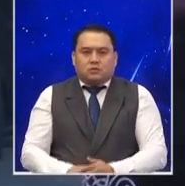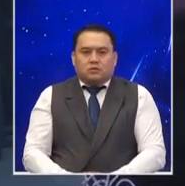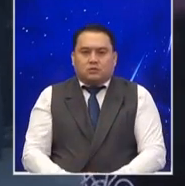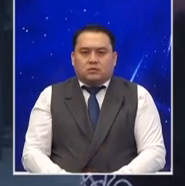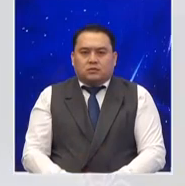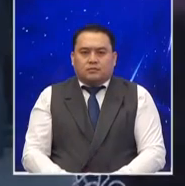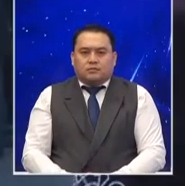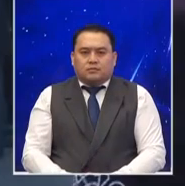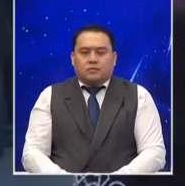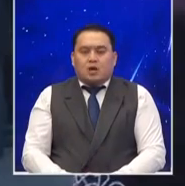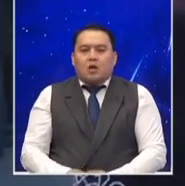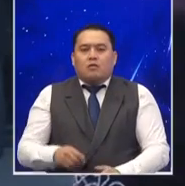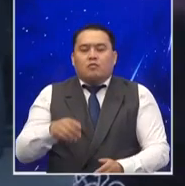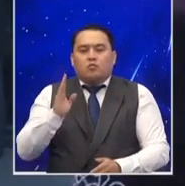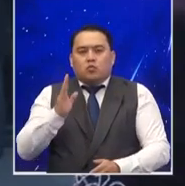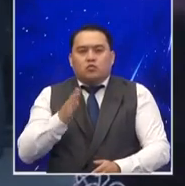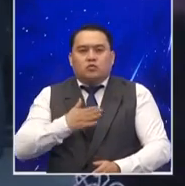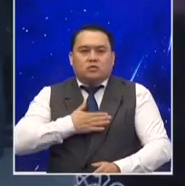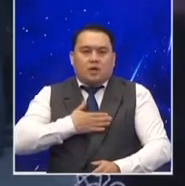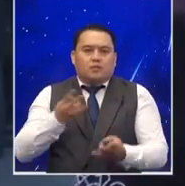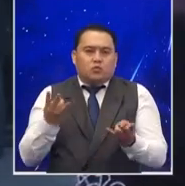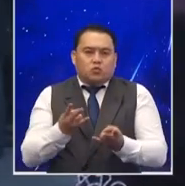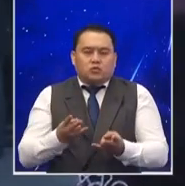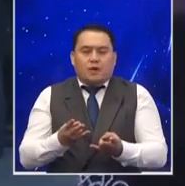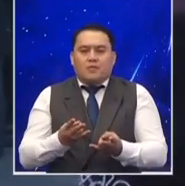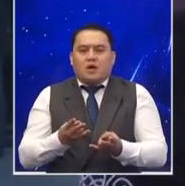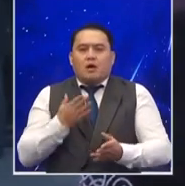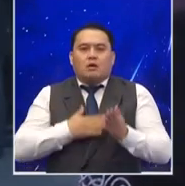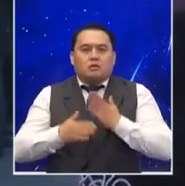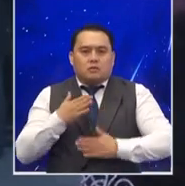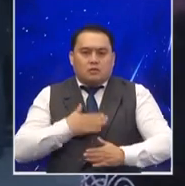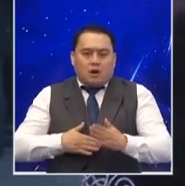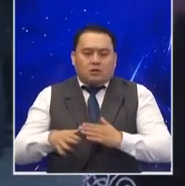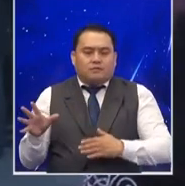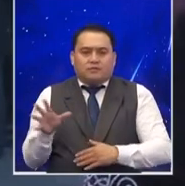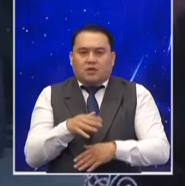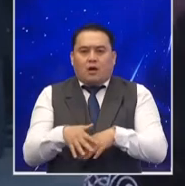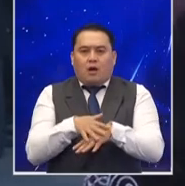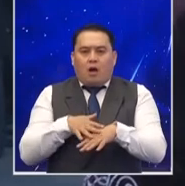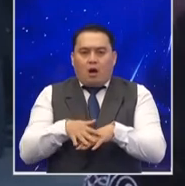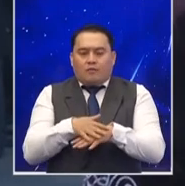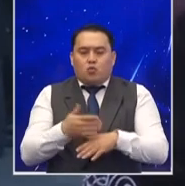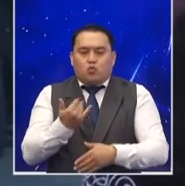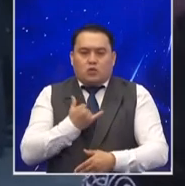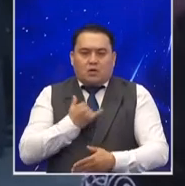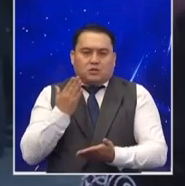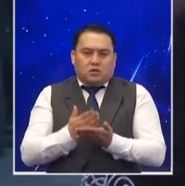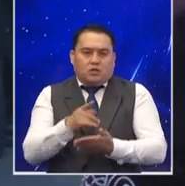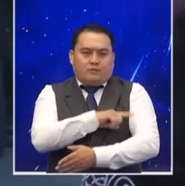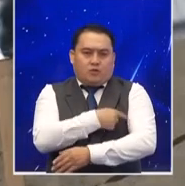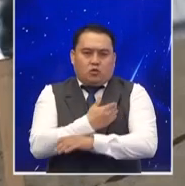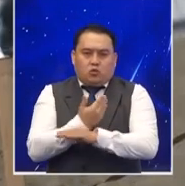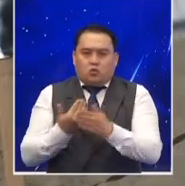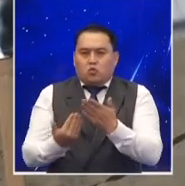медицинского учреждения, ведь оно в нынешнее время так необходимо. И очень рада за себя и своих земляков, что у нас есть новая